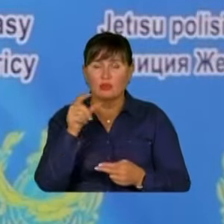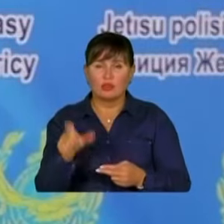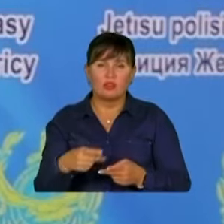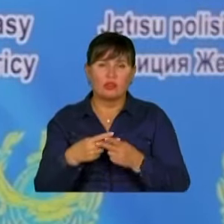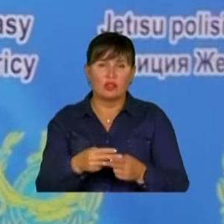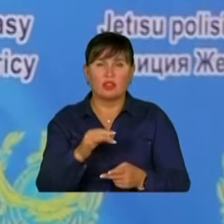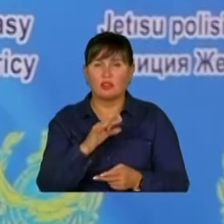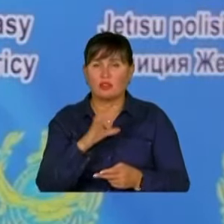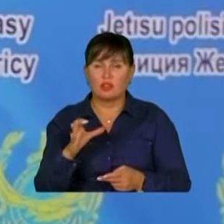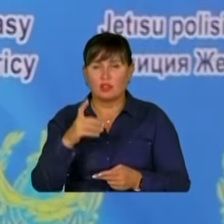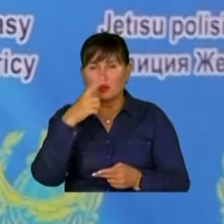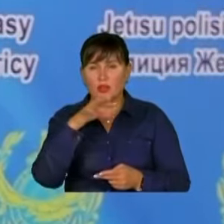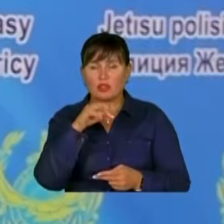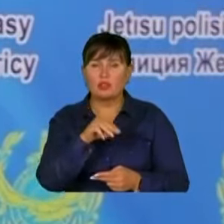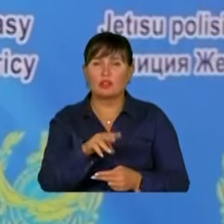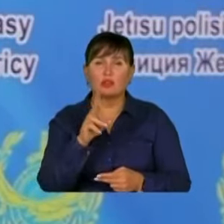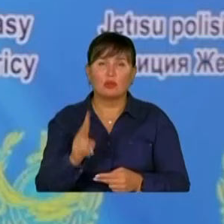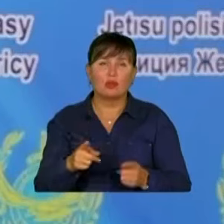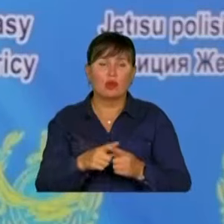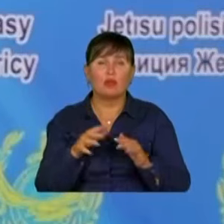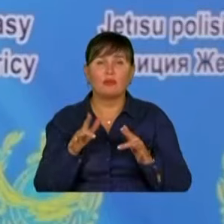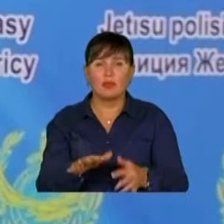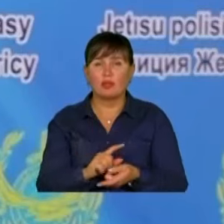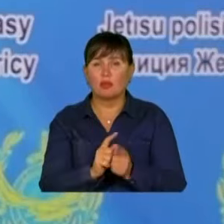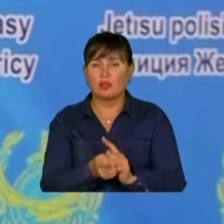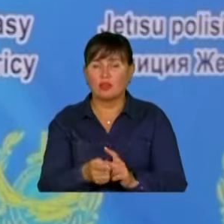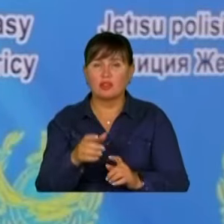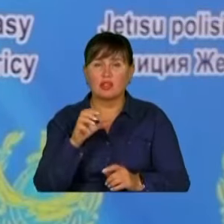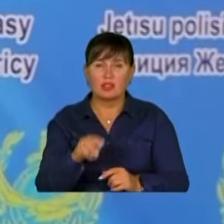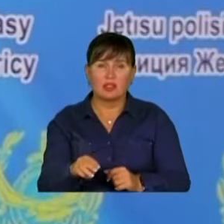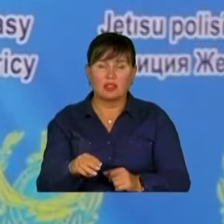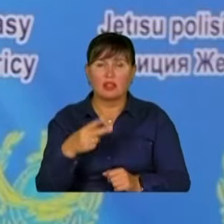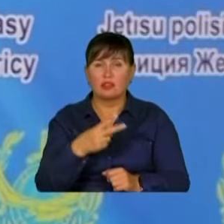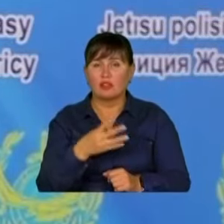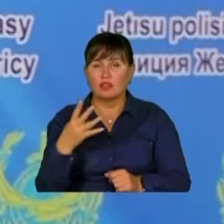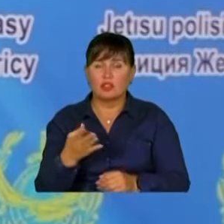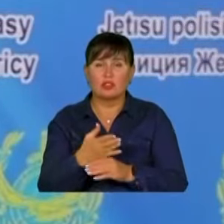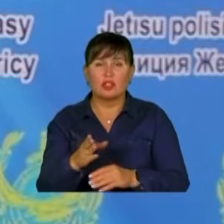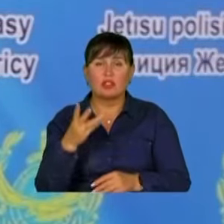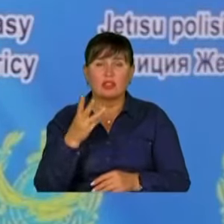в ИВС полиции Талдыкургана. Уголовное дело переквалифицировано на статьи 24 часть